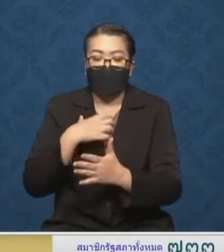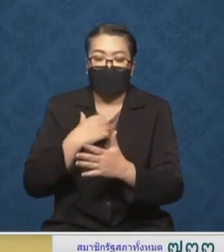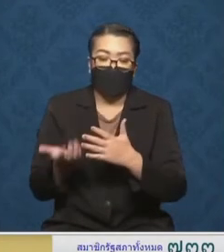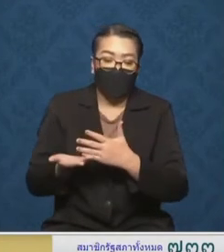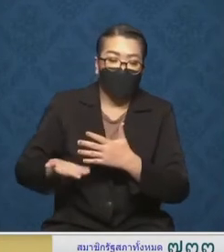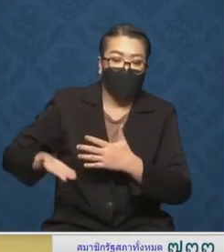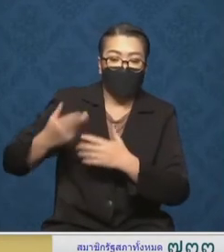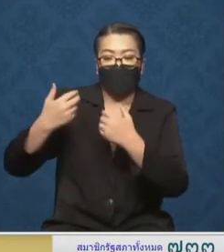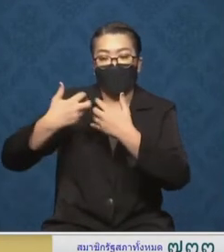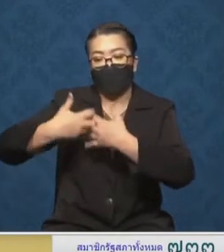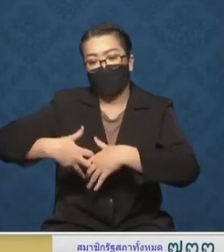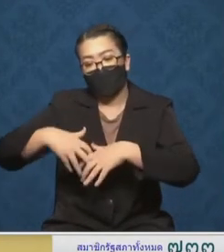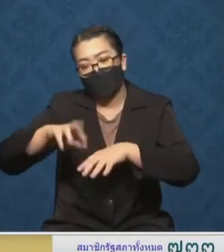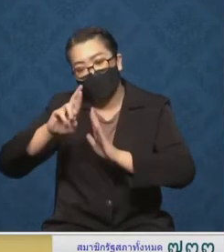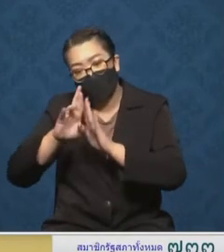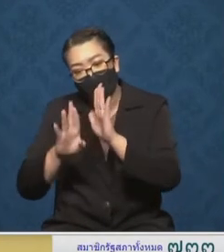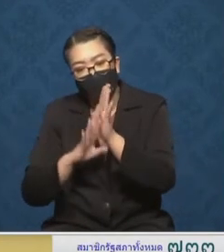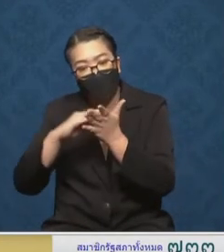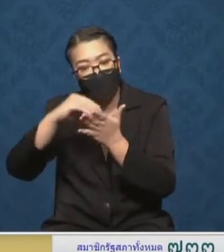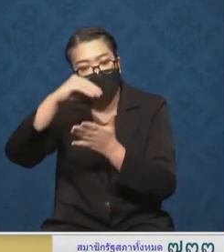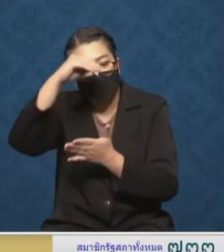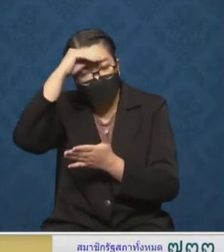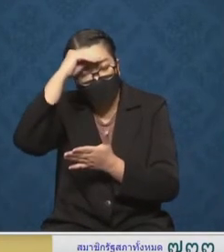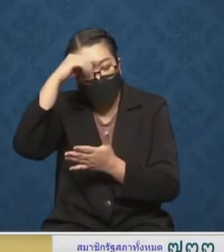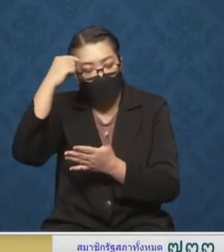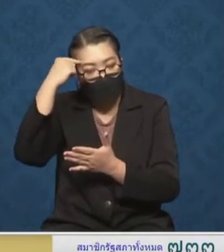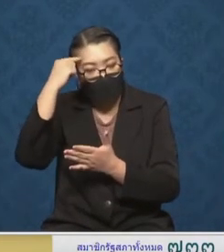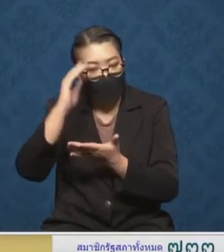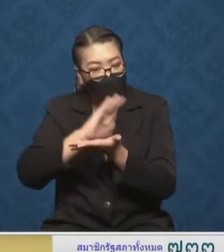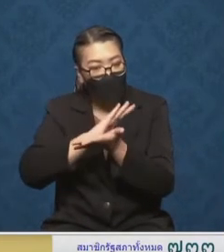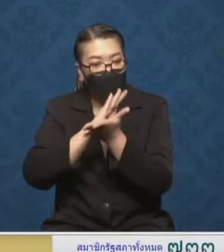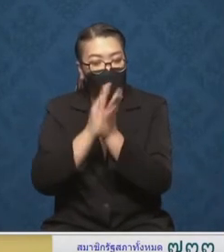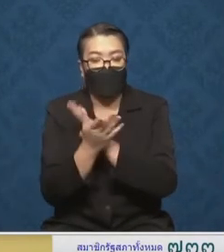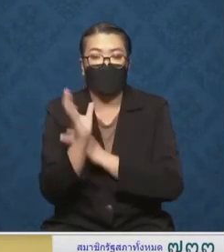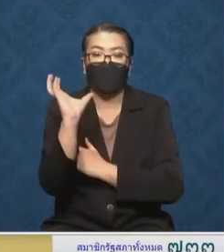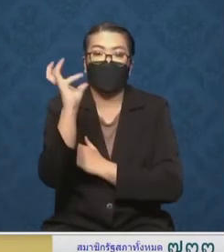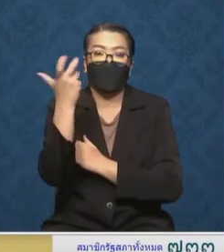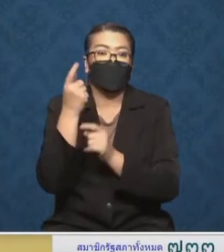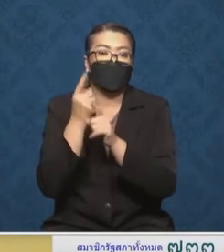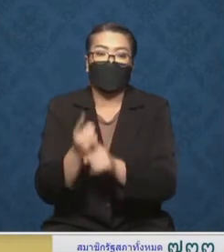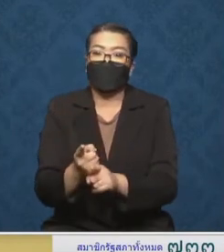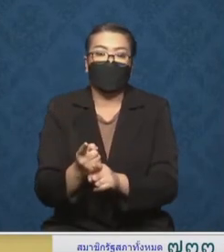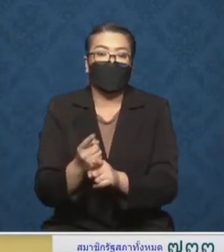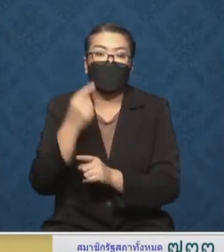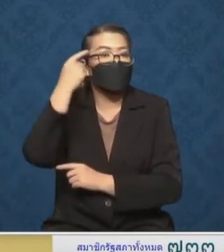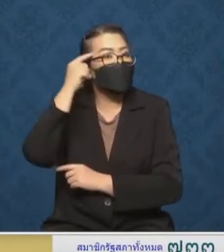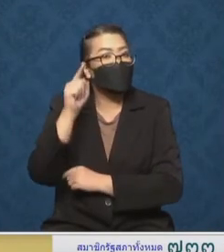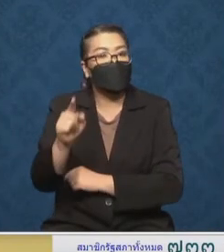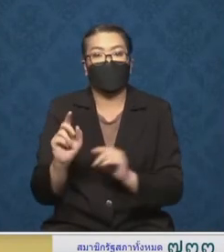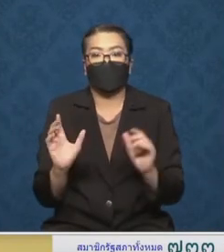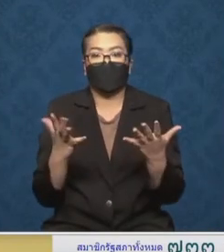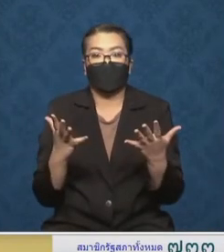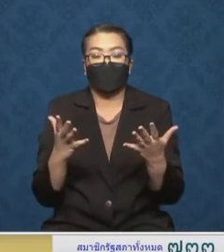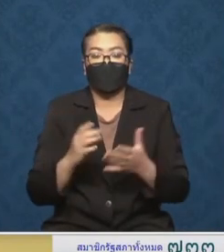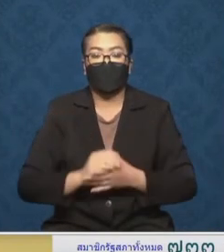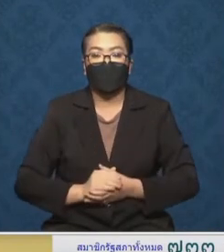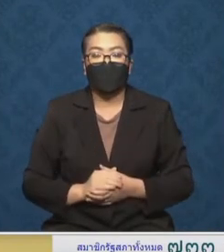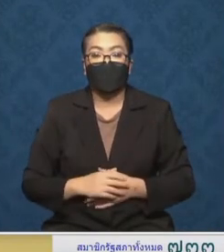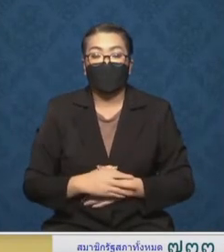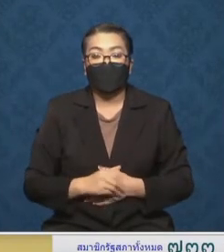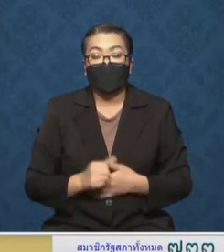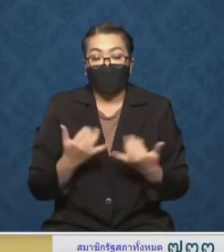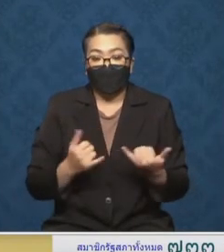ระบบการศึกษาให้สอดคล้องกับความเปลี่ยนแปลงของโลกสังคมโลกแต่เมื่อมองเห็นการเมืองที่เป็น